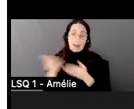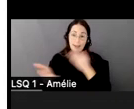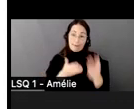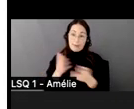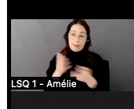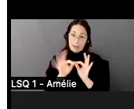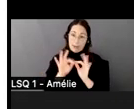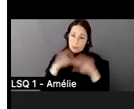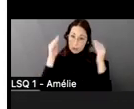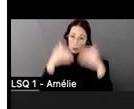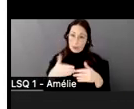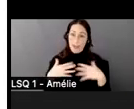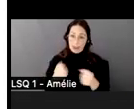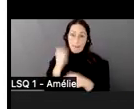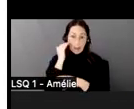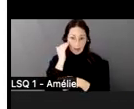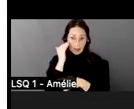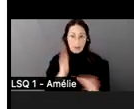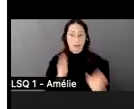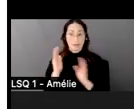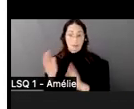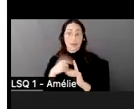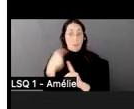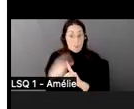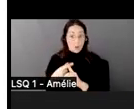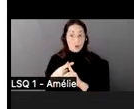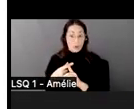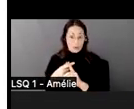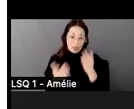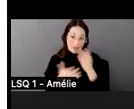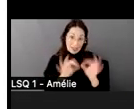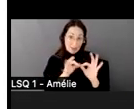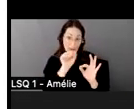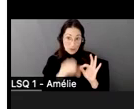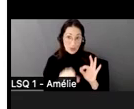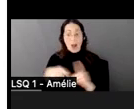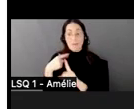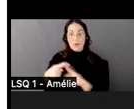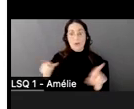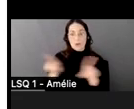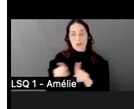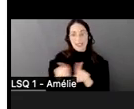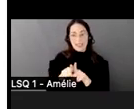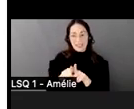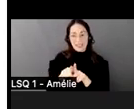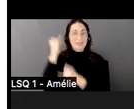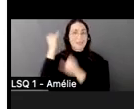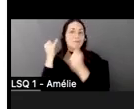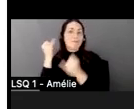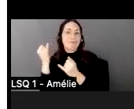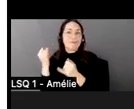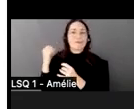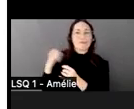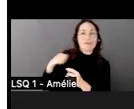santé mentale. En plus, du service d'interprétation, il y a aussi, des